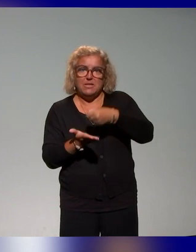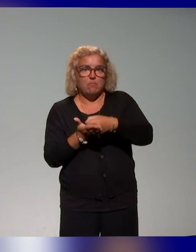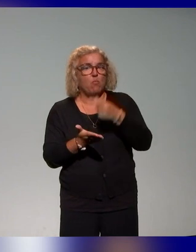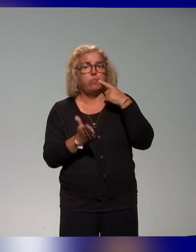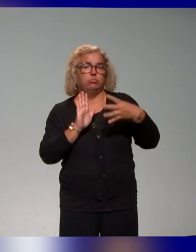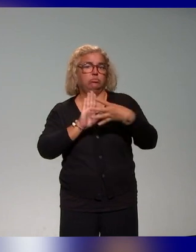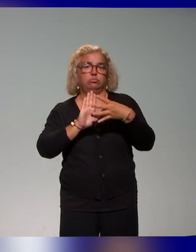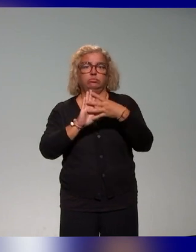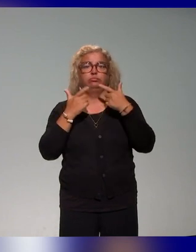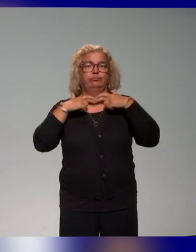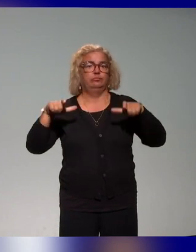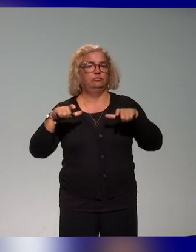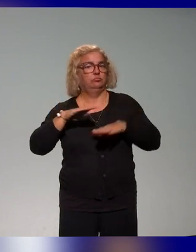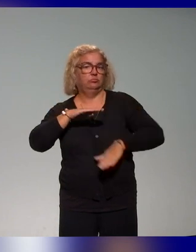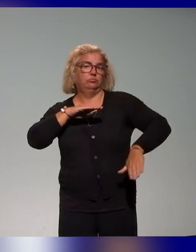base.